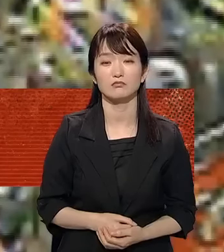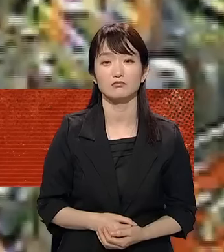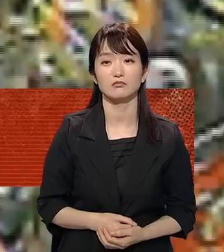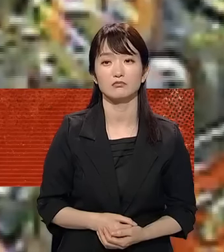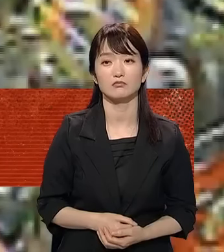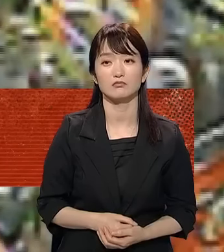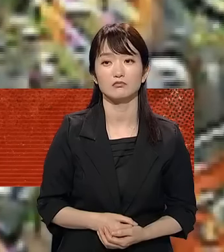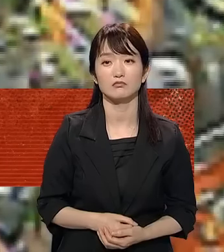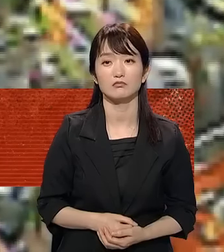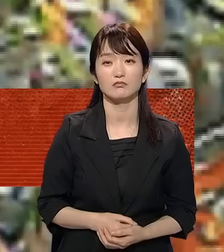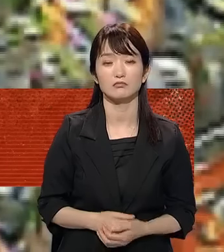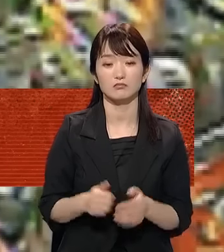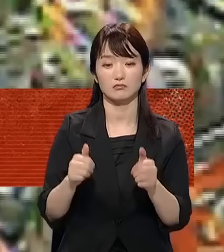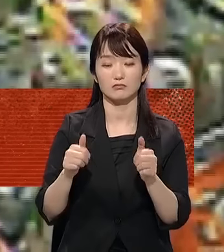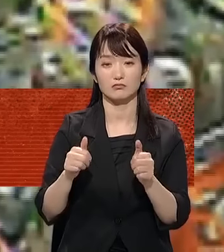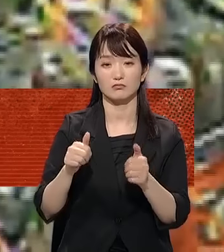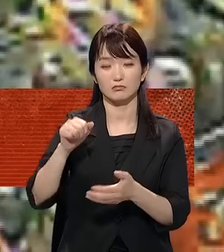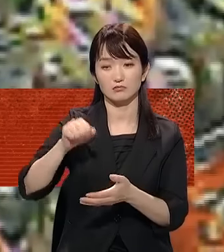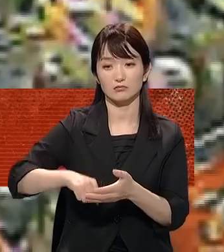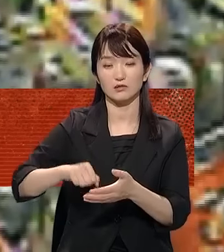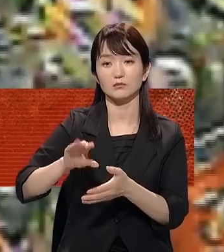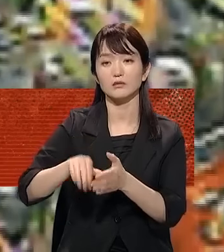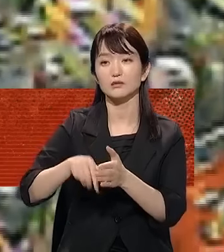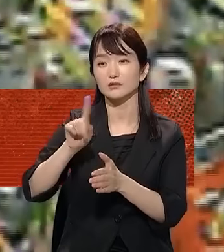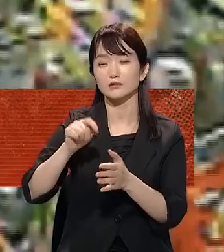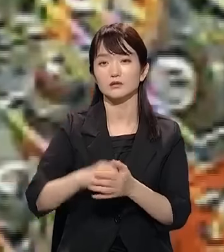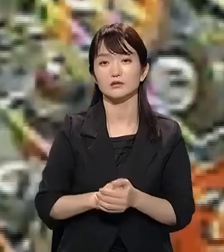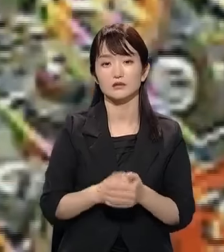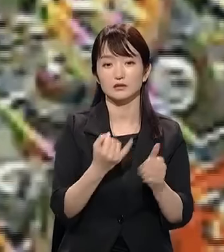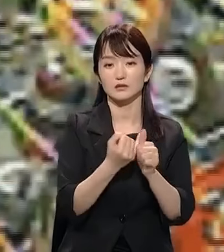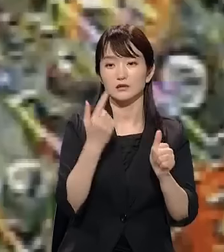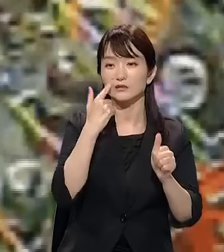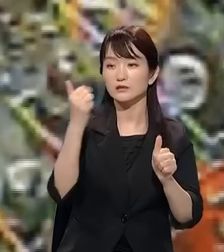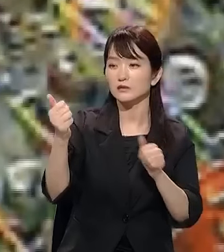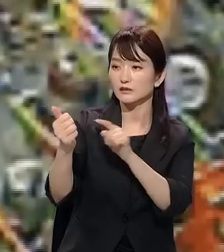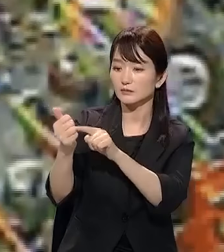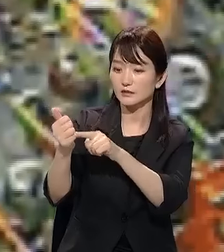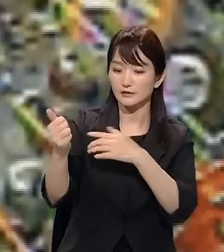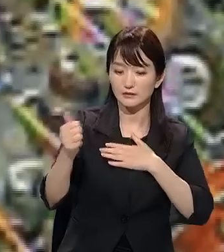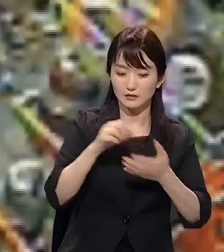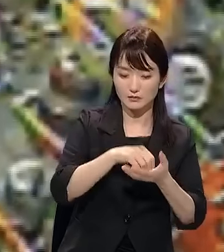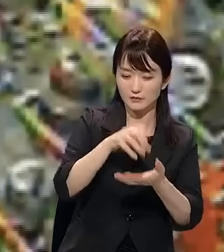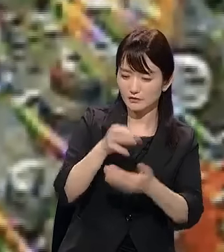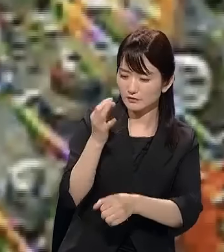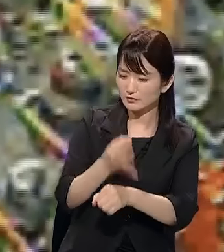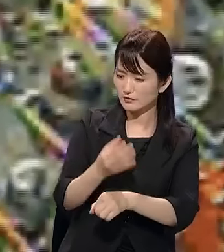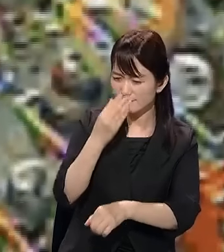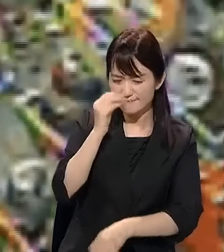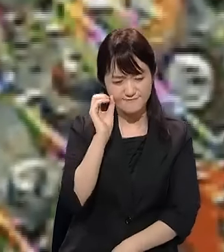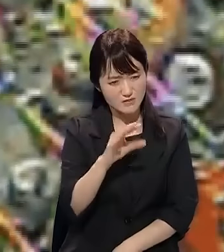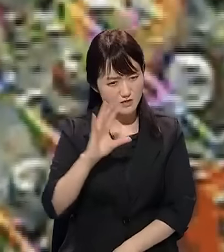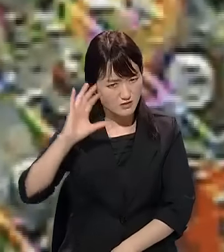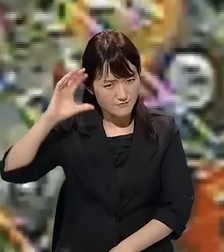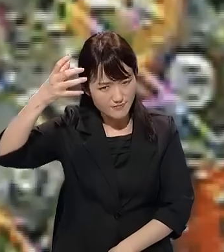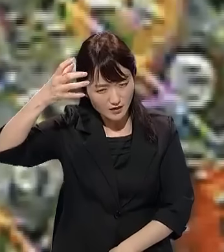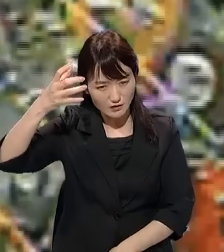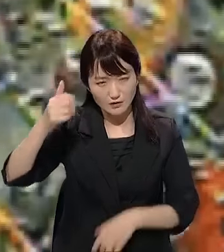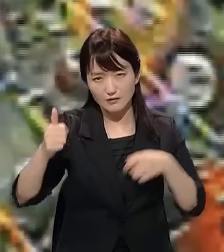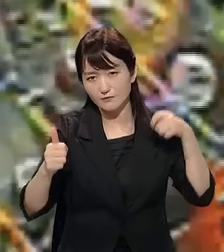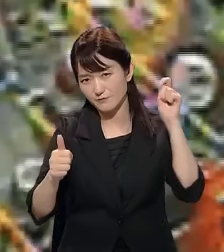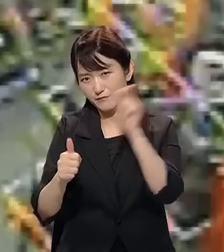경고되고 재판에서는 아 그 장인이 내가 그 도노 사간 걸 시하는 바람에 우발적으로 이렇게 살인했다 이런 얘기를 한